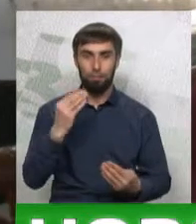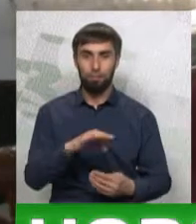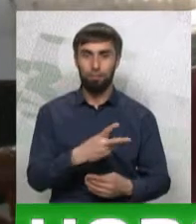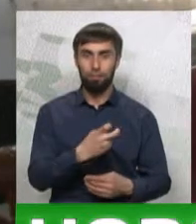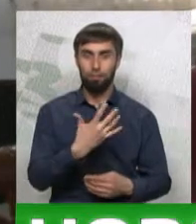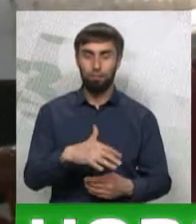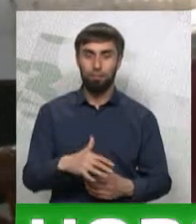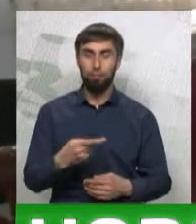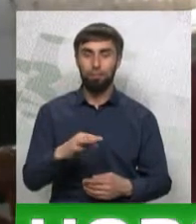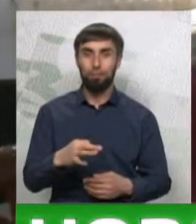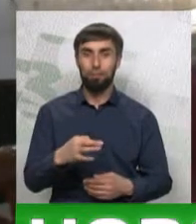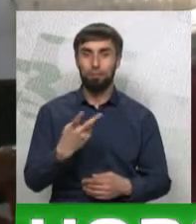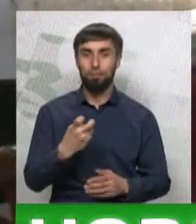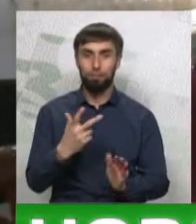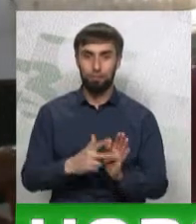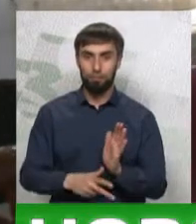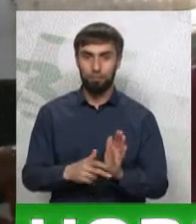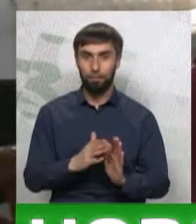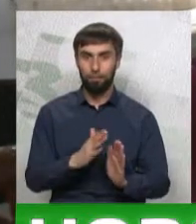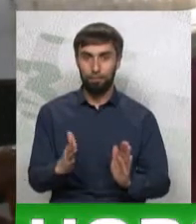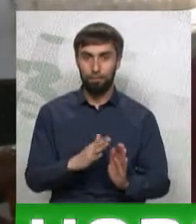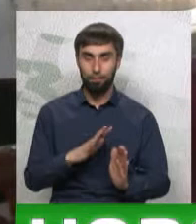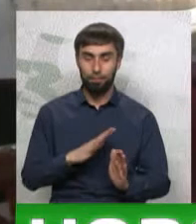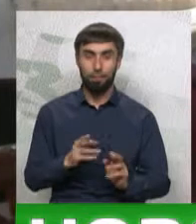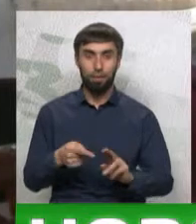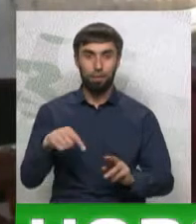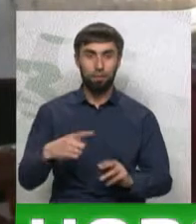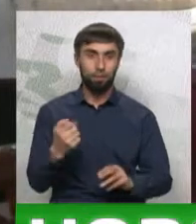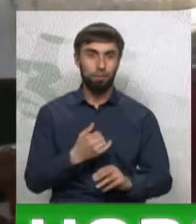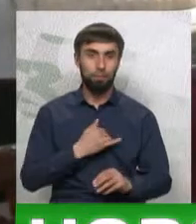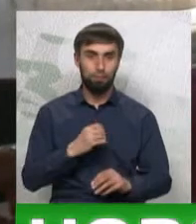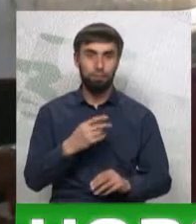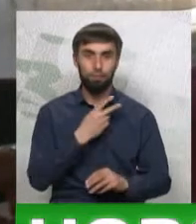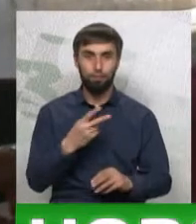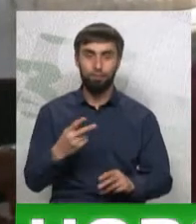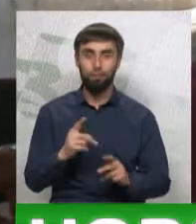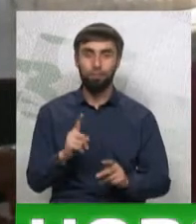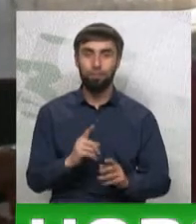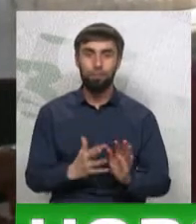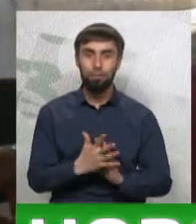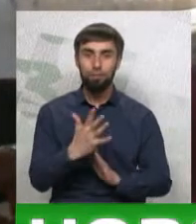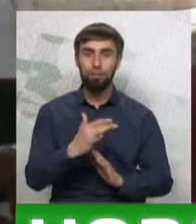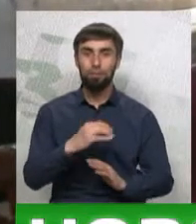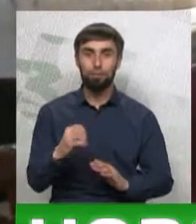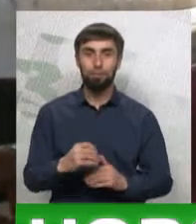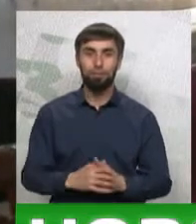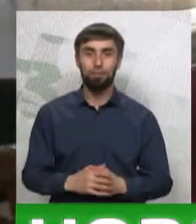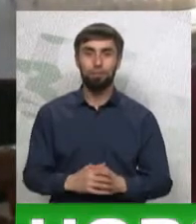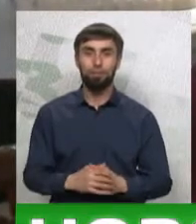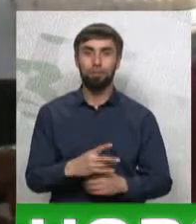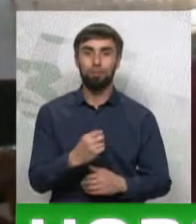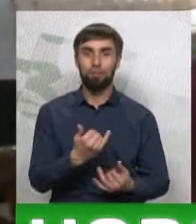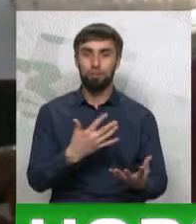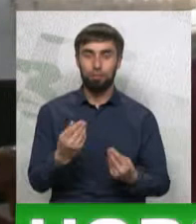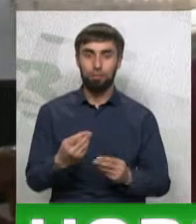250 до 280 до 7 этой неделе мы уже видим что рост пошел уже на сегодняшний